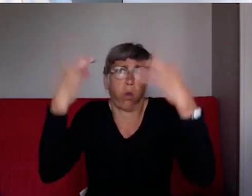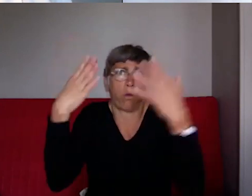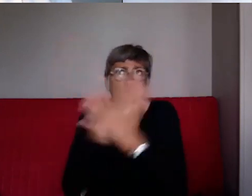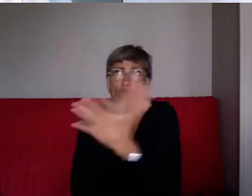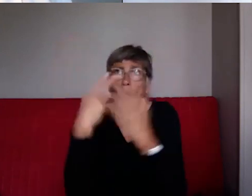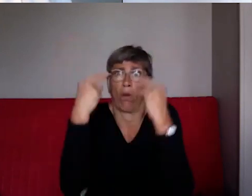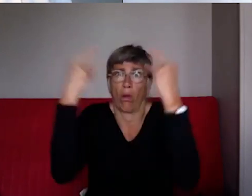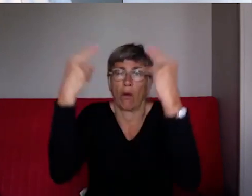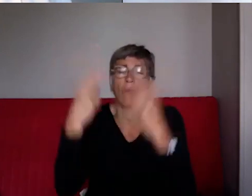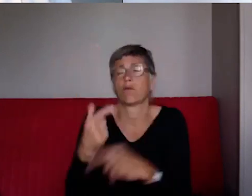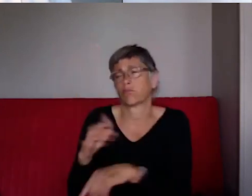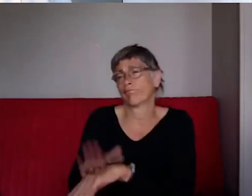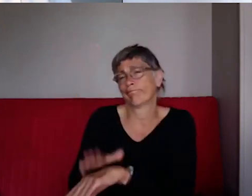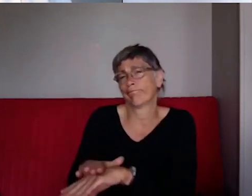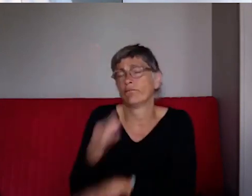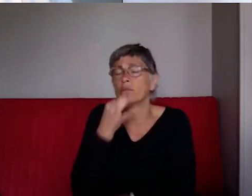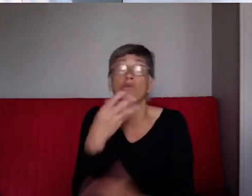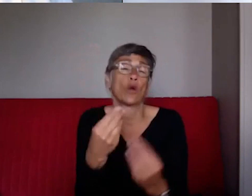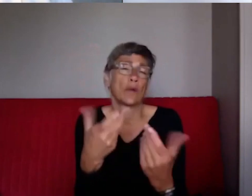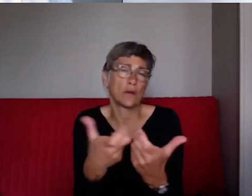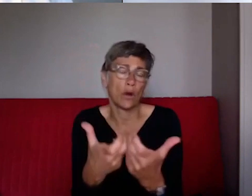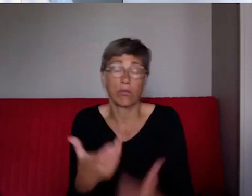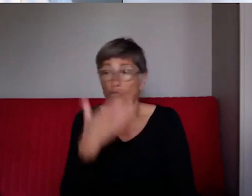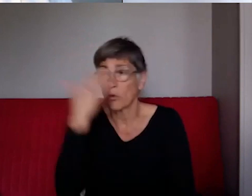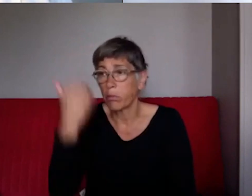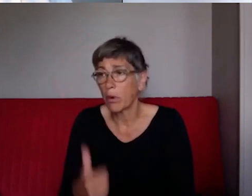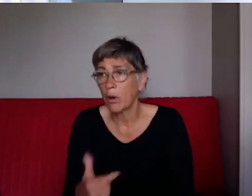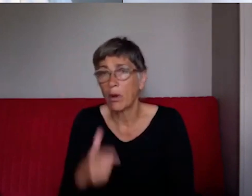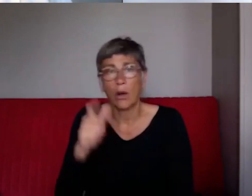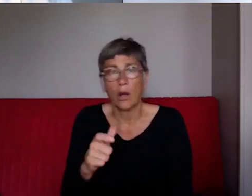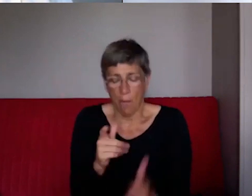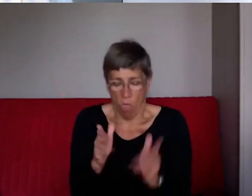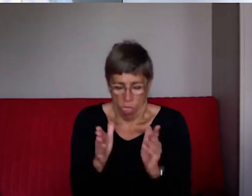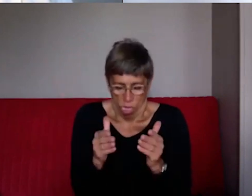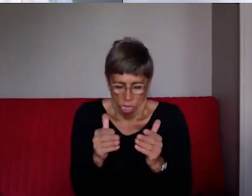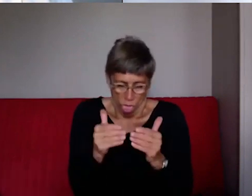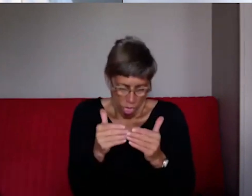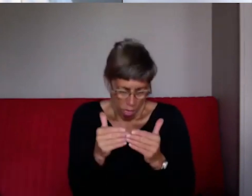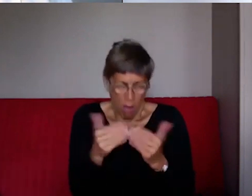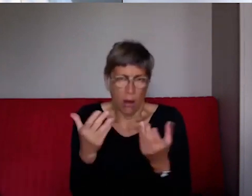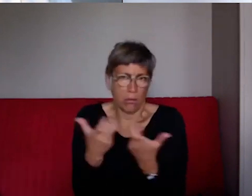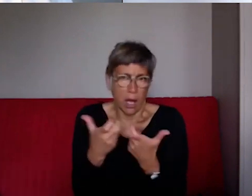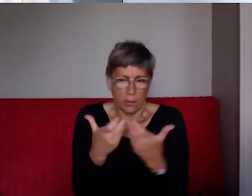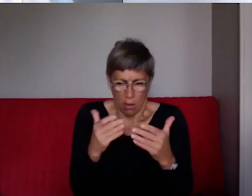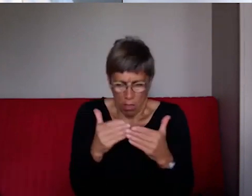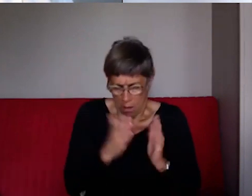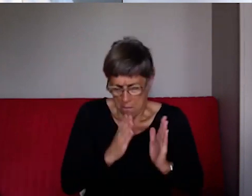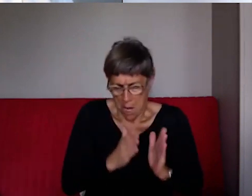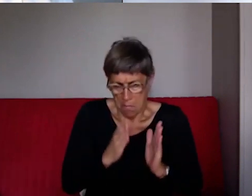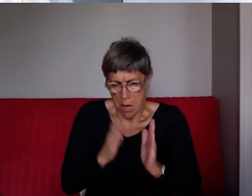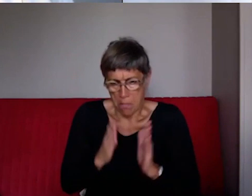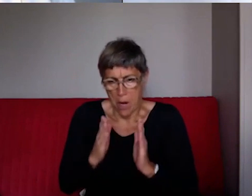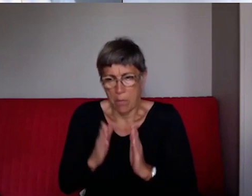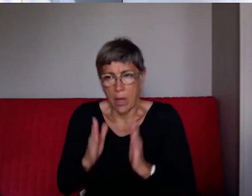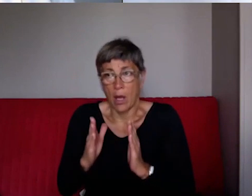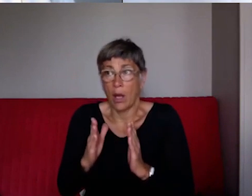par exemple une personne qui va être, je sais moi, très introvertie, très conventionnelle et